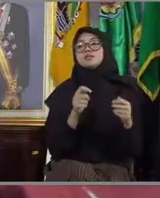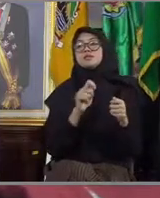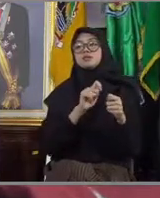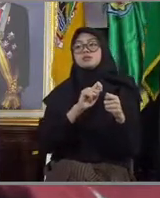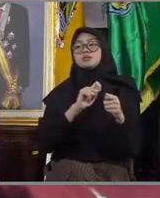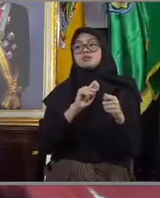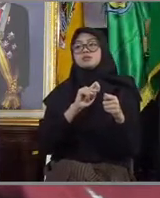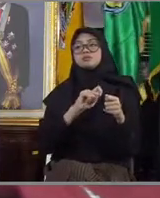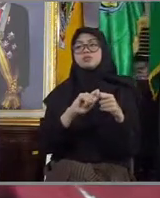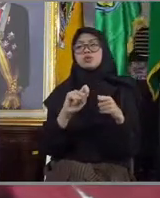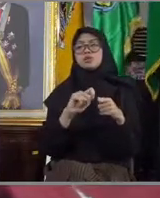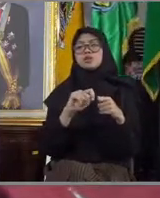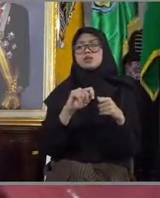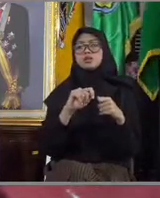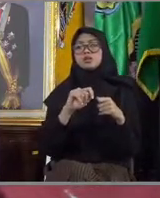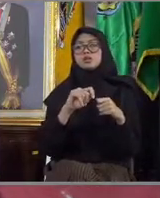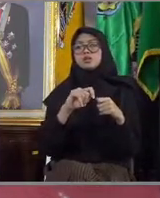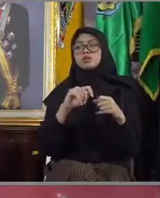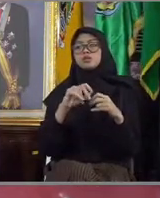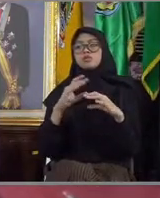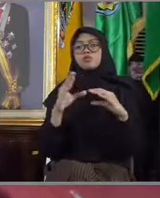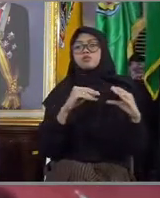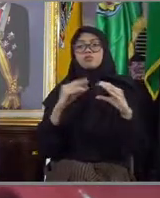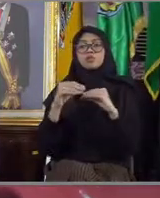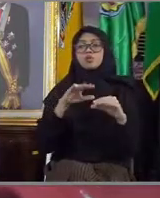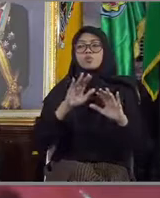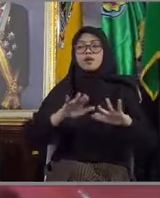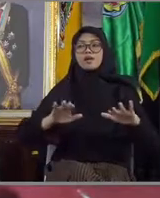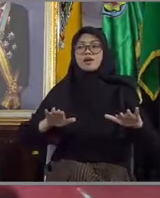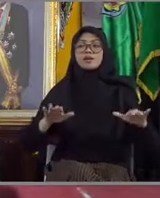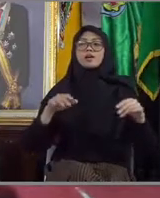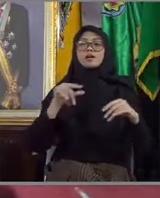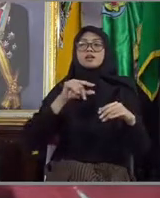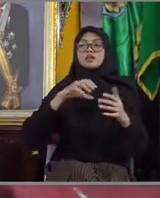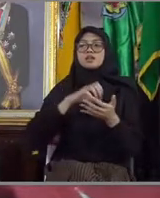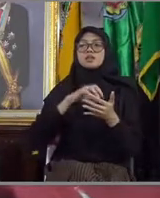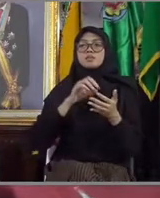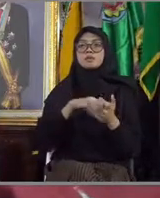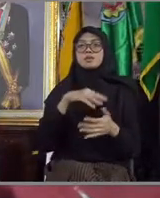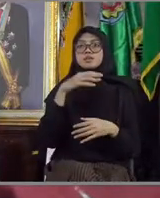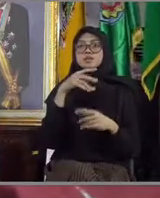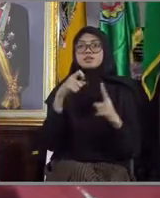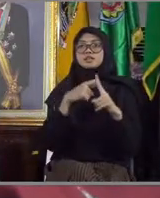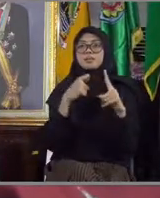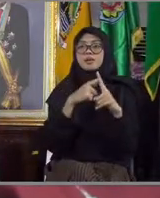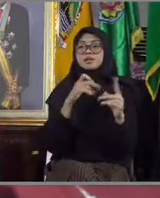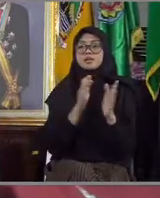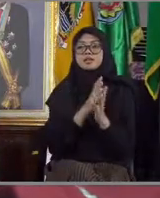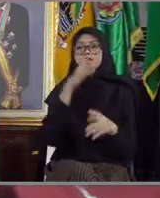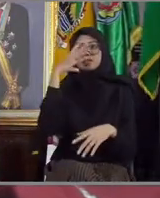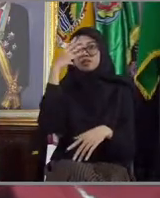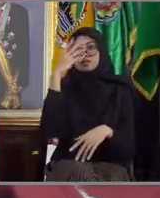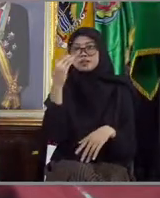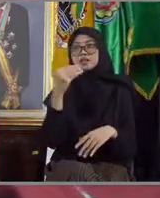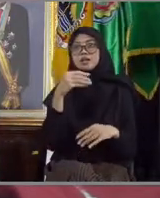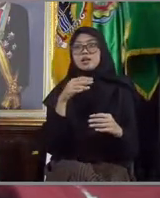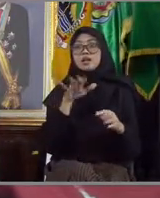diperhatikan untuk membentuk forum anak kecamatan desa supaya anak bisa menjadi